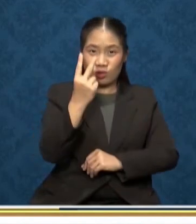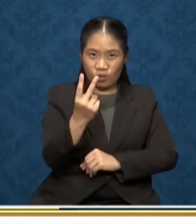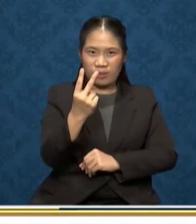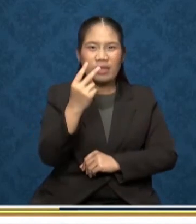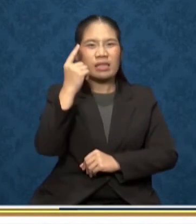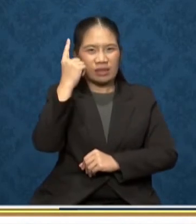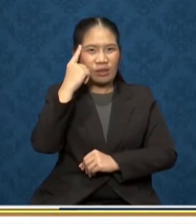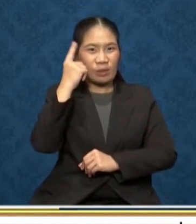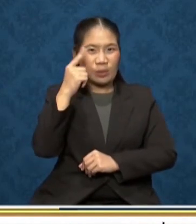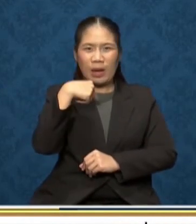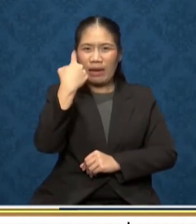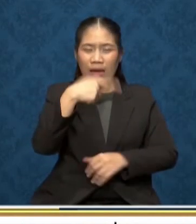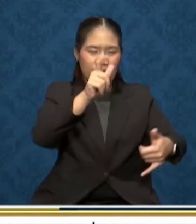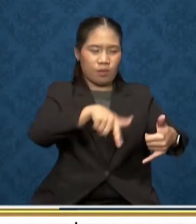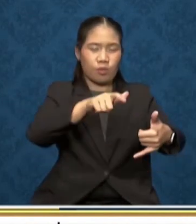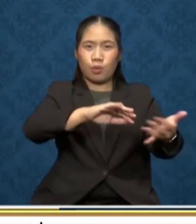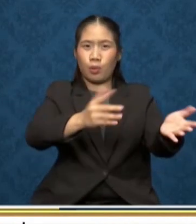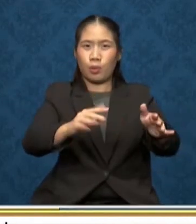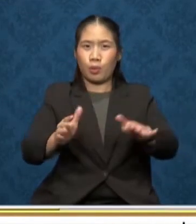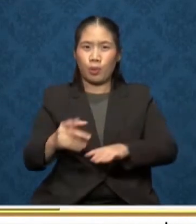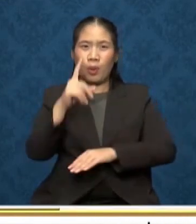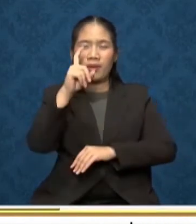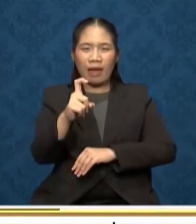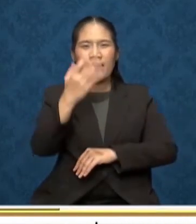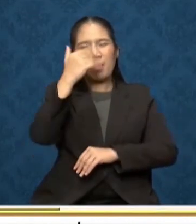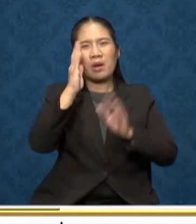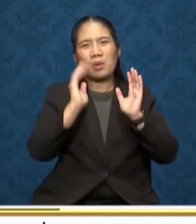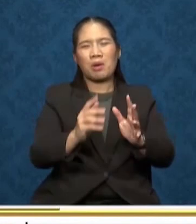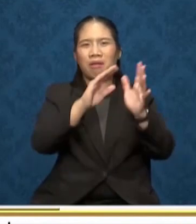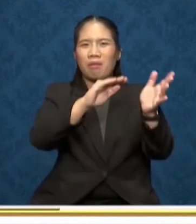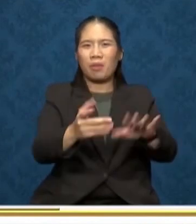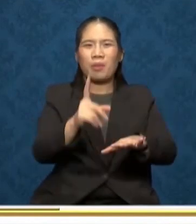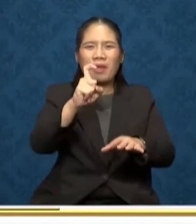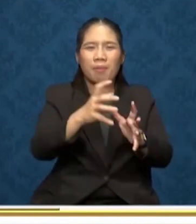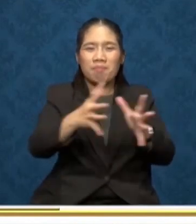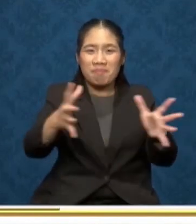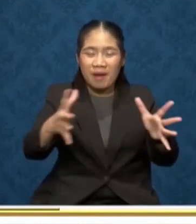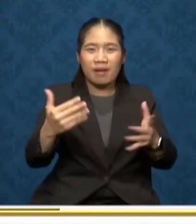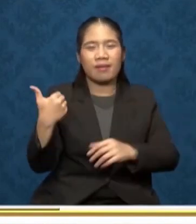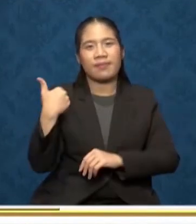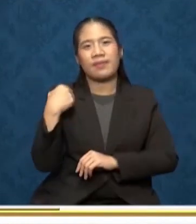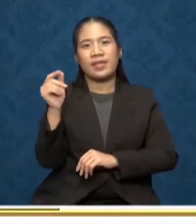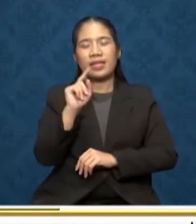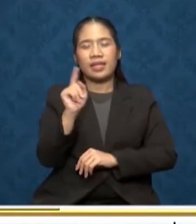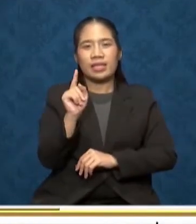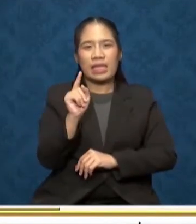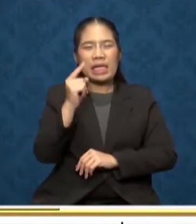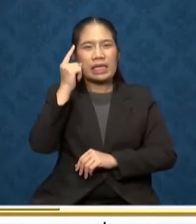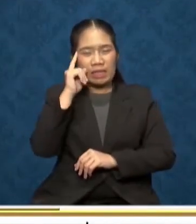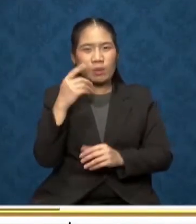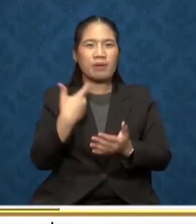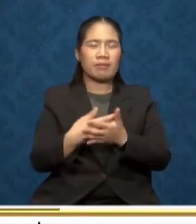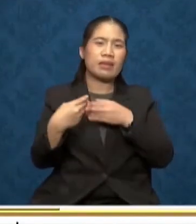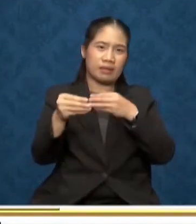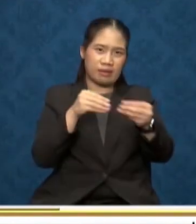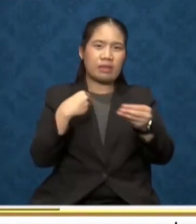ชีวตจเป็ทางการเื่จผู้สชีวิมีจำนวมากทั้งทาง Israel ประกาศว่าเยื่จากภัย 2 ทาม